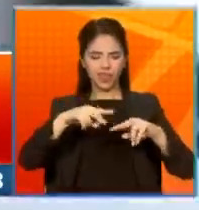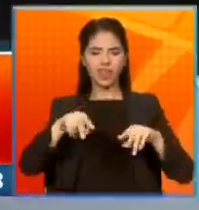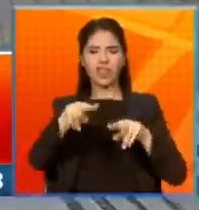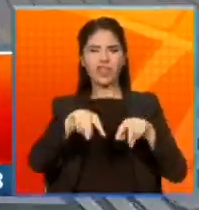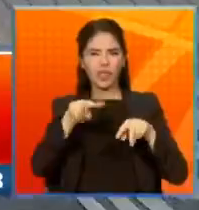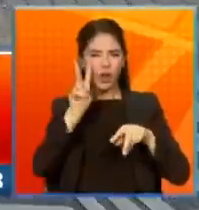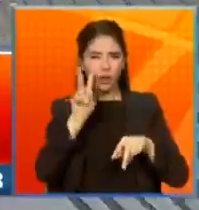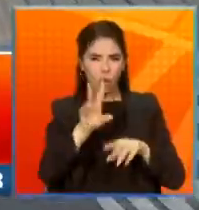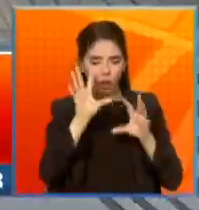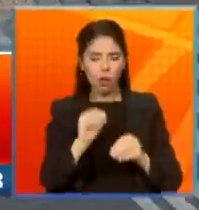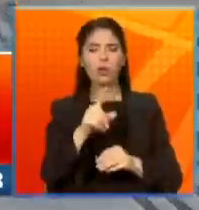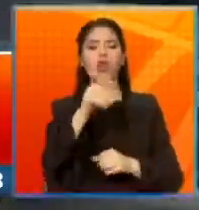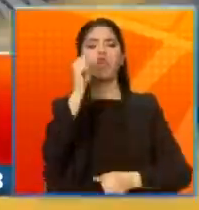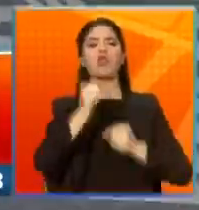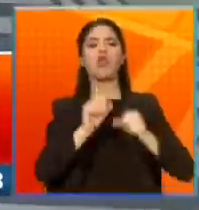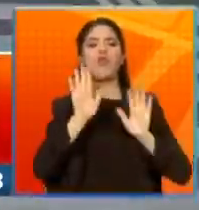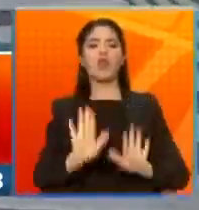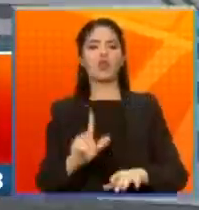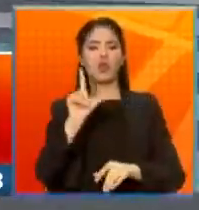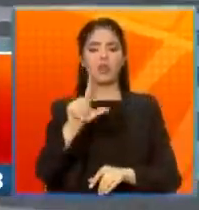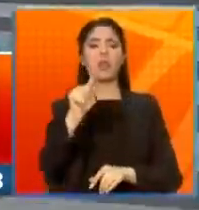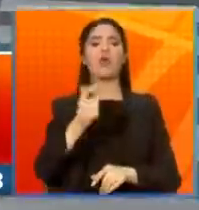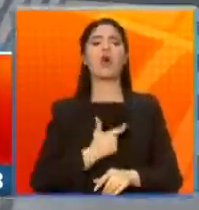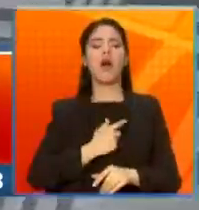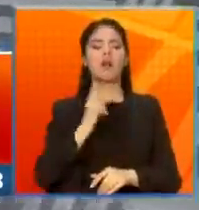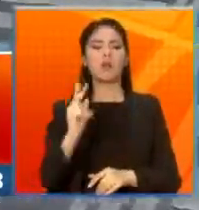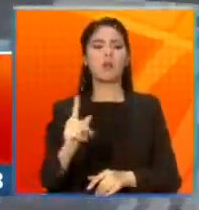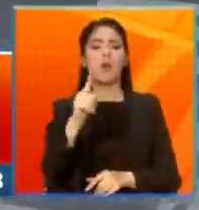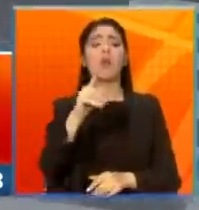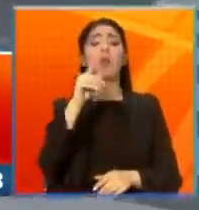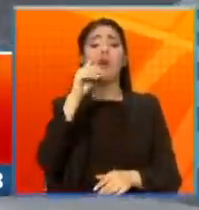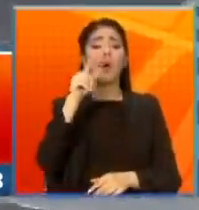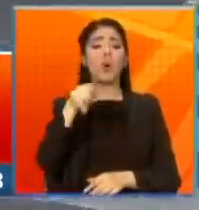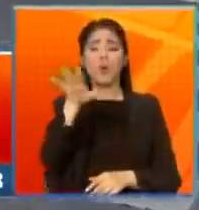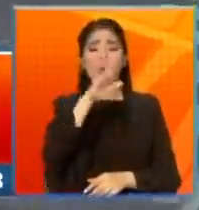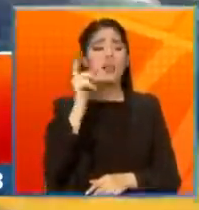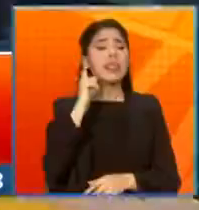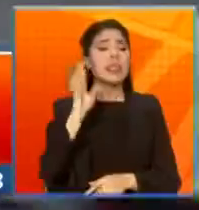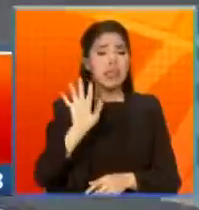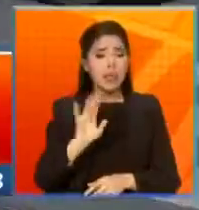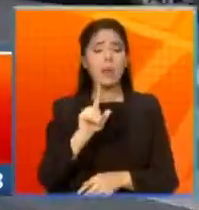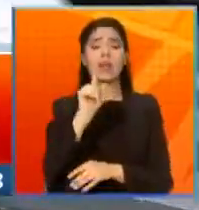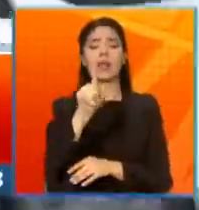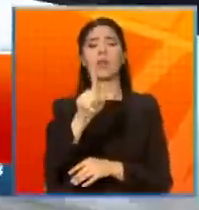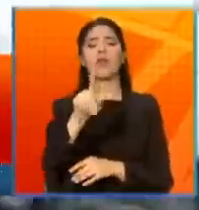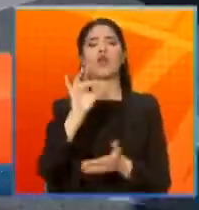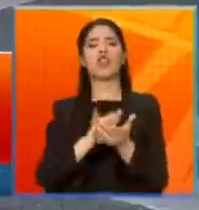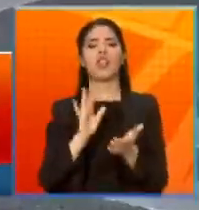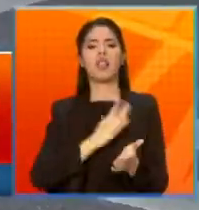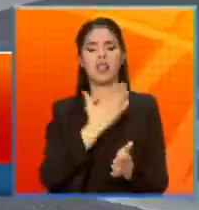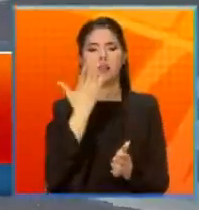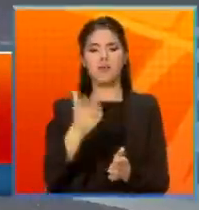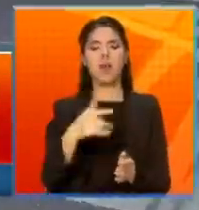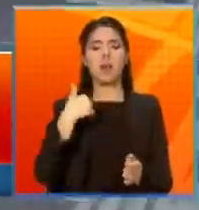değilsiniz. Durması gereken araç sürücüleri. Çünkü bu bir kanun ve uyulmadığı takdirde para cezası bile var. Biz de şimdi karşıdan karşıya